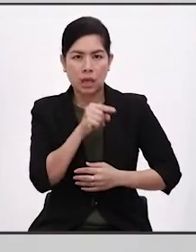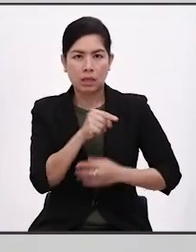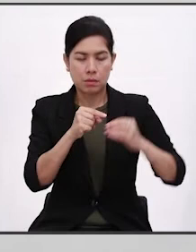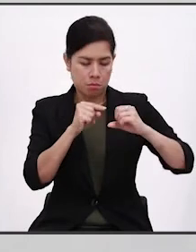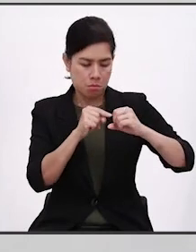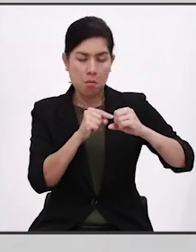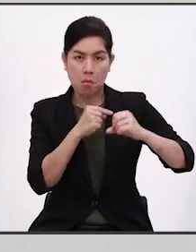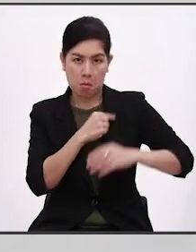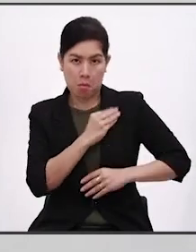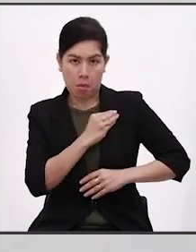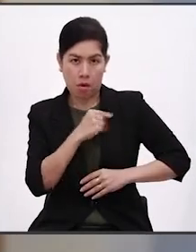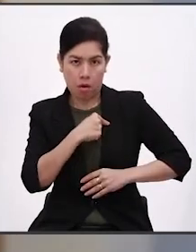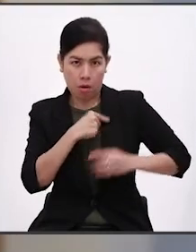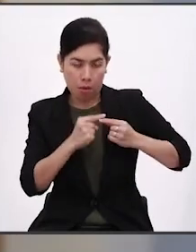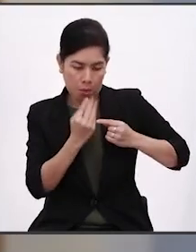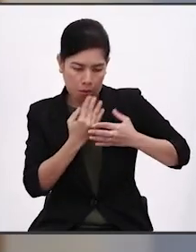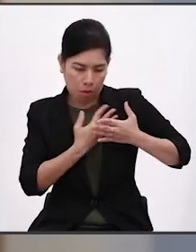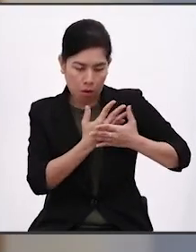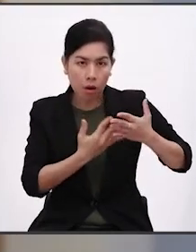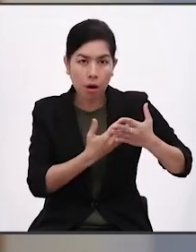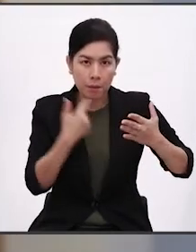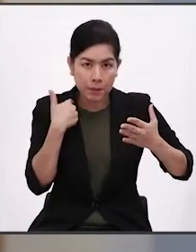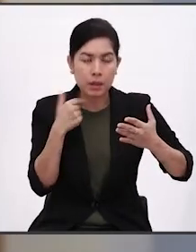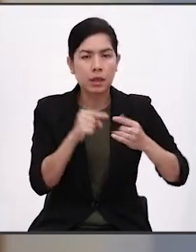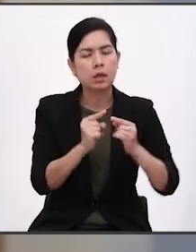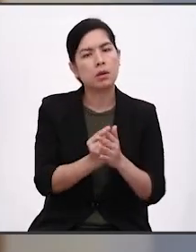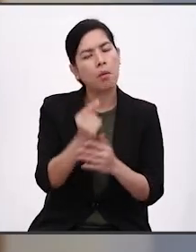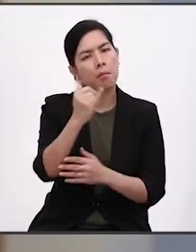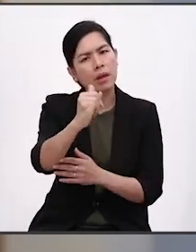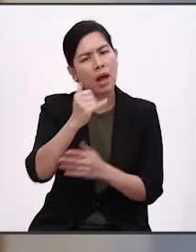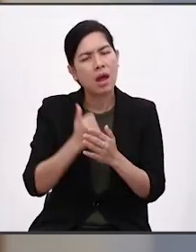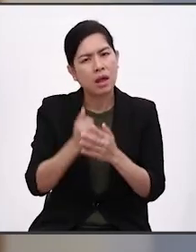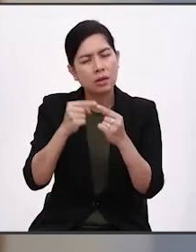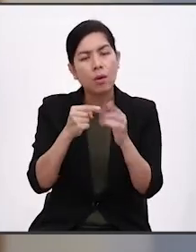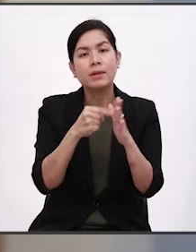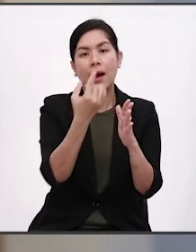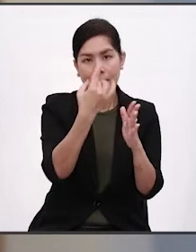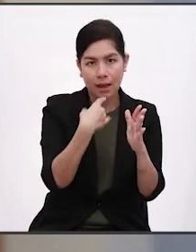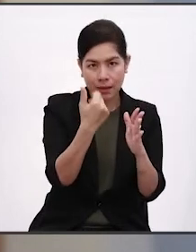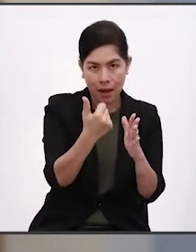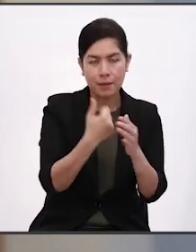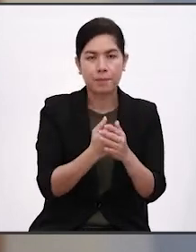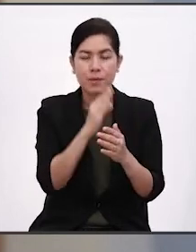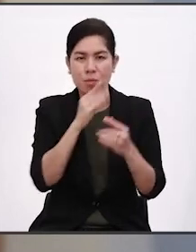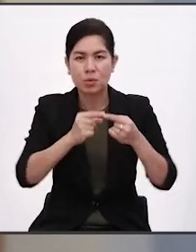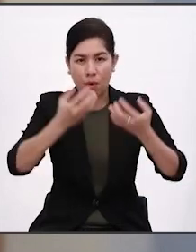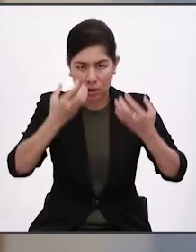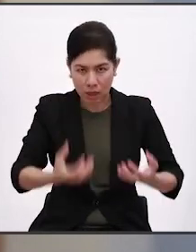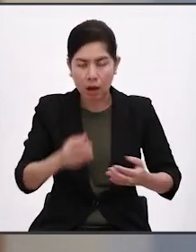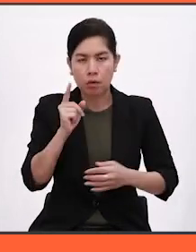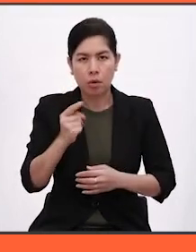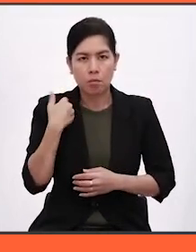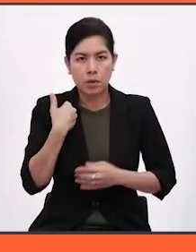จจะใช้ยาปรับเปลี่ยนพฤติกรรม คือเบื้องต้นให้ทานยาได้ไม่ต้องผ่าตัดบางคนกลัวผ่าตัดแต่ถ้าเริ่มเป็นมากหน่อยก็อาจจะต้องเริ่มมีการผ่าตั